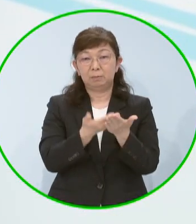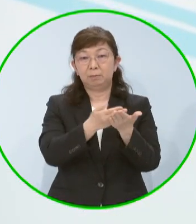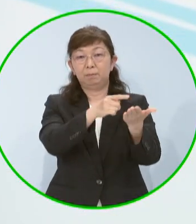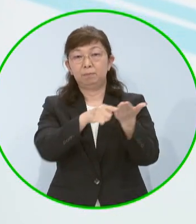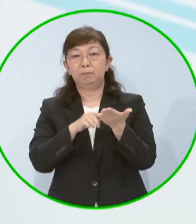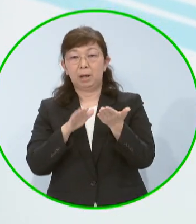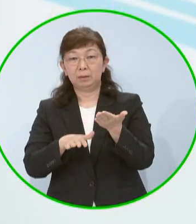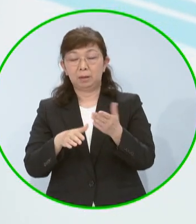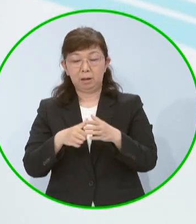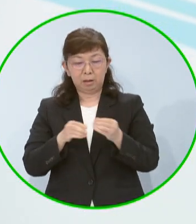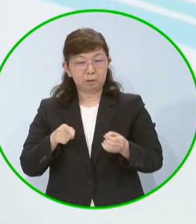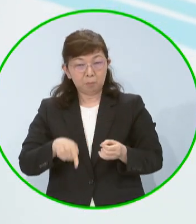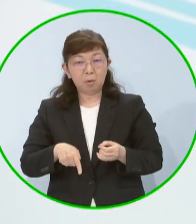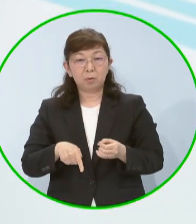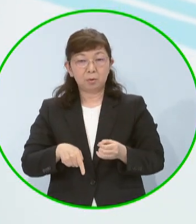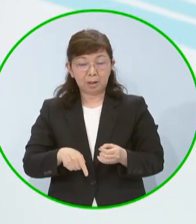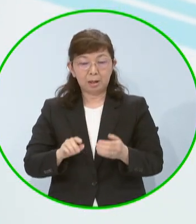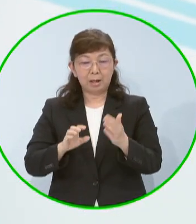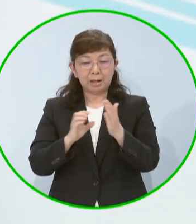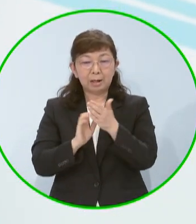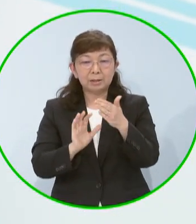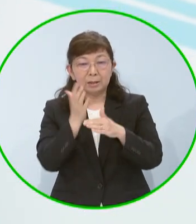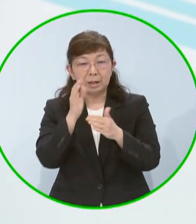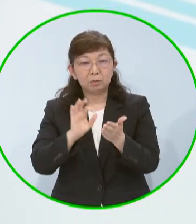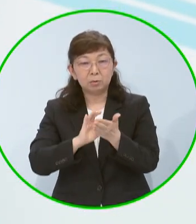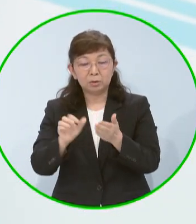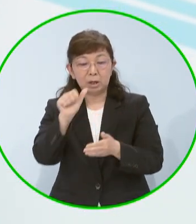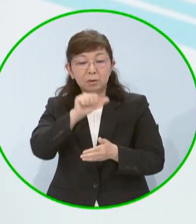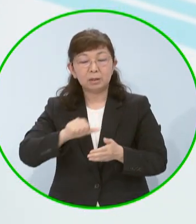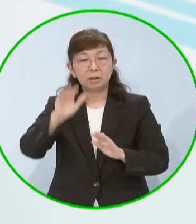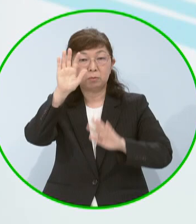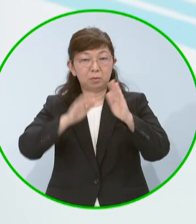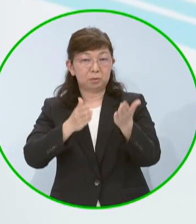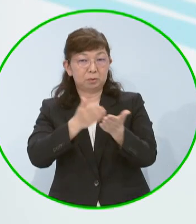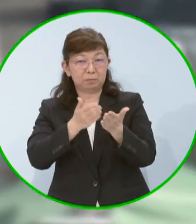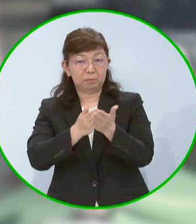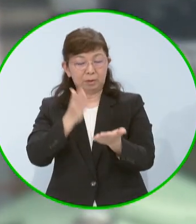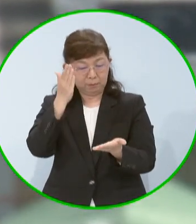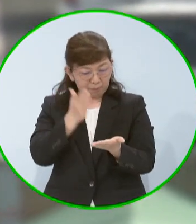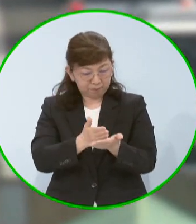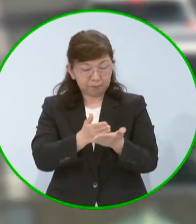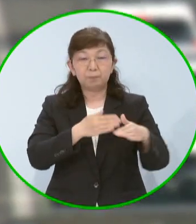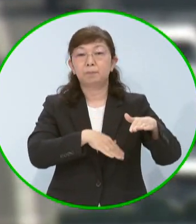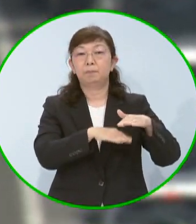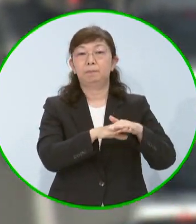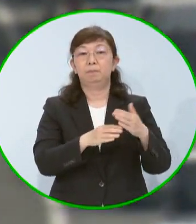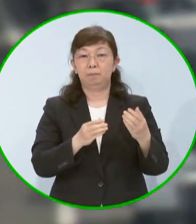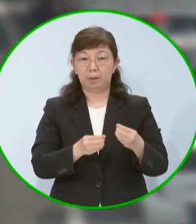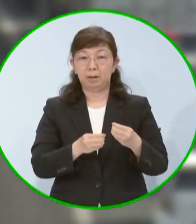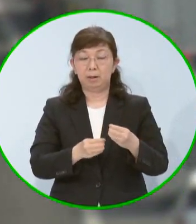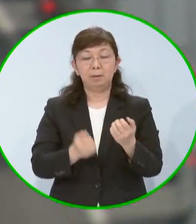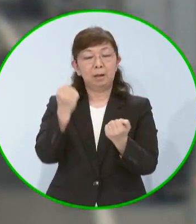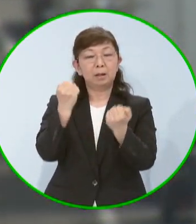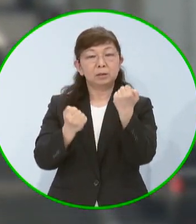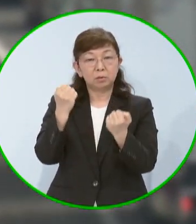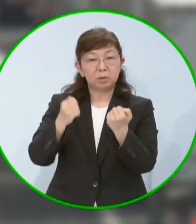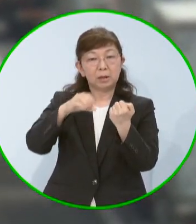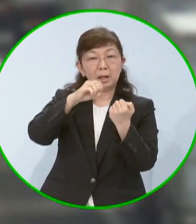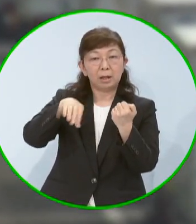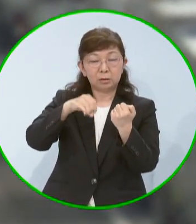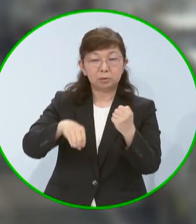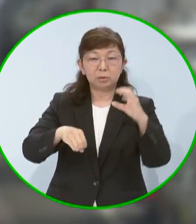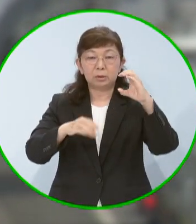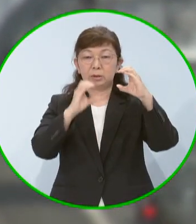日本が化石燃料に依存するアジアの現状を訴え見送られましたまた自動車